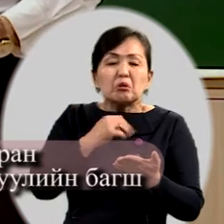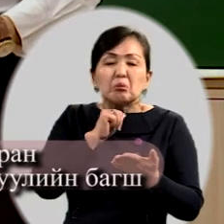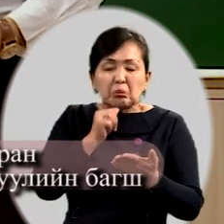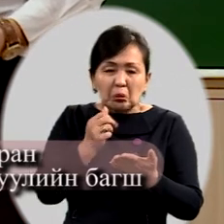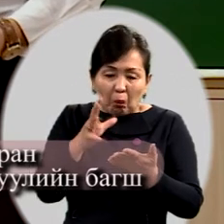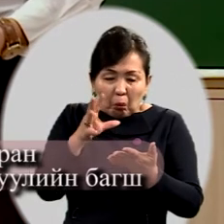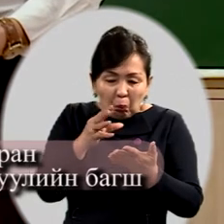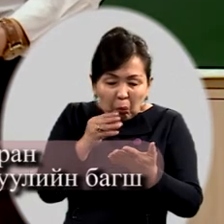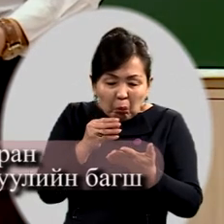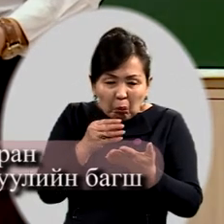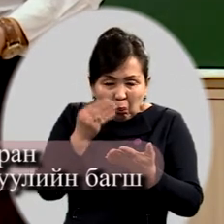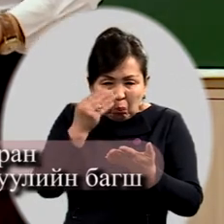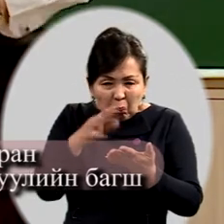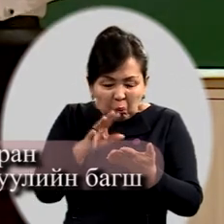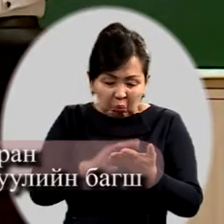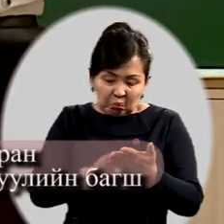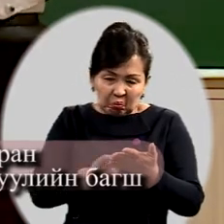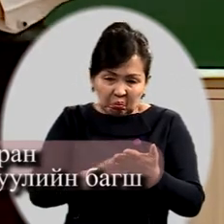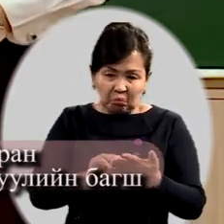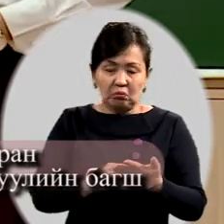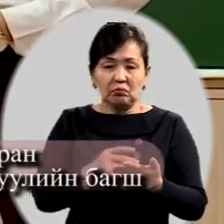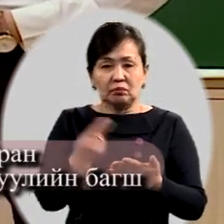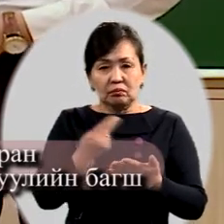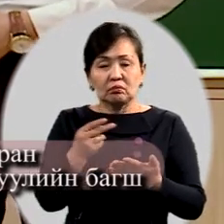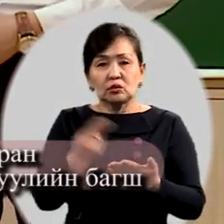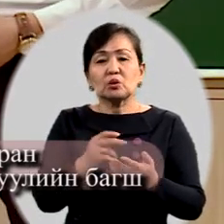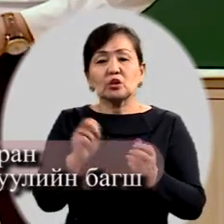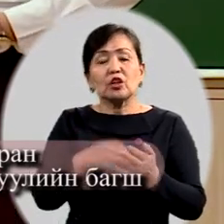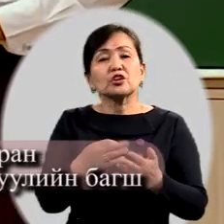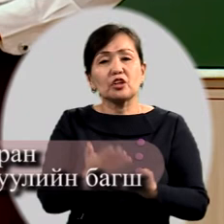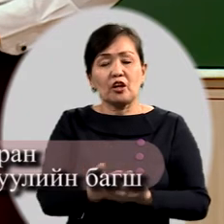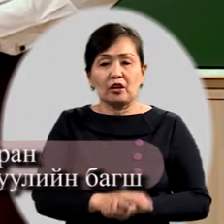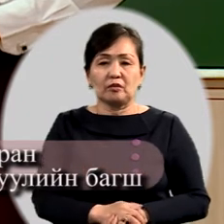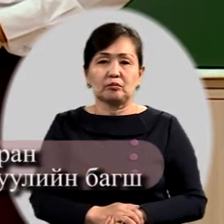немесе көмескі болып қалатындықтан өшіргіш қолданбай сызған жөн.